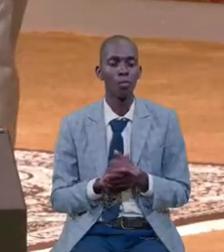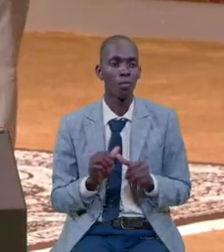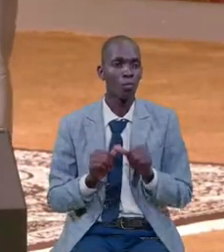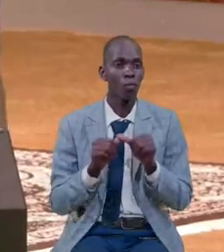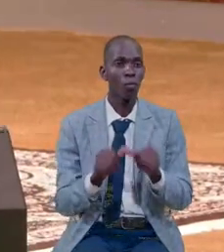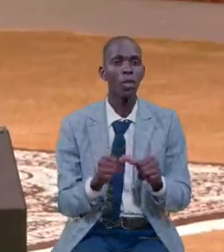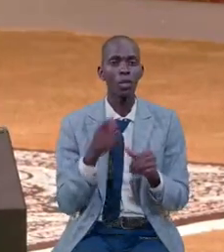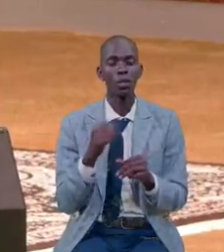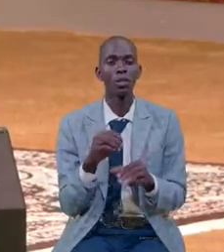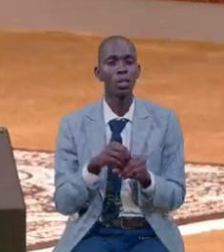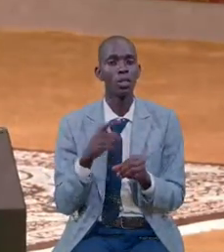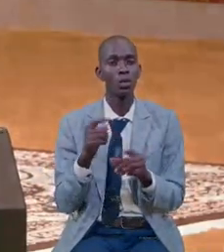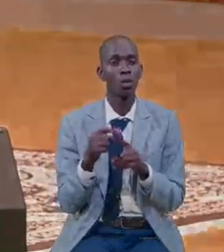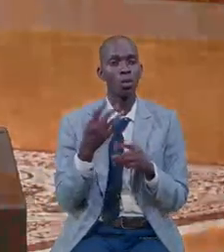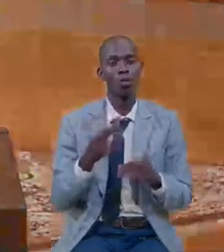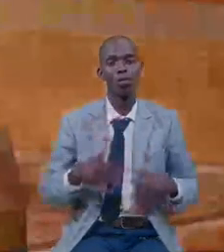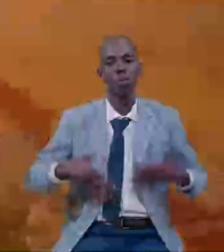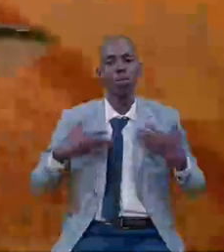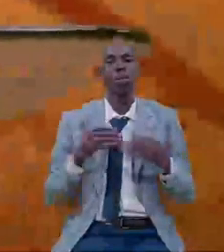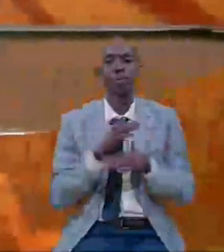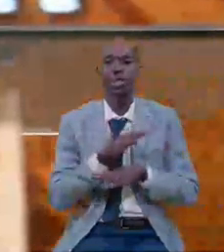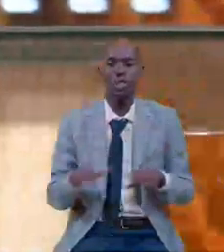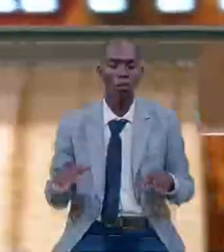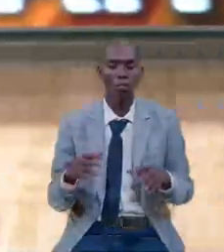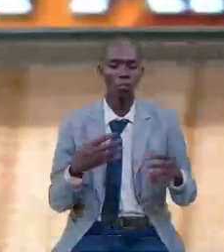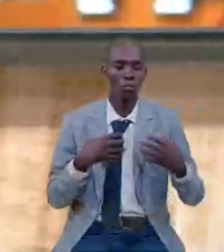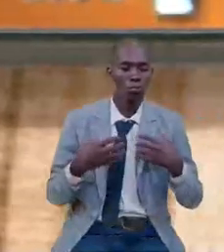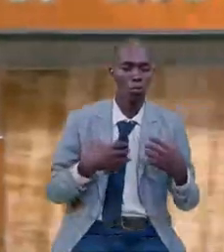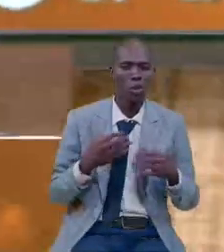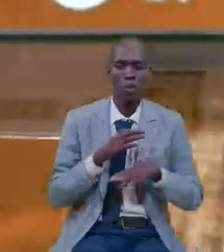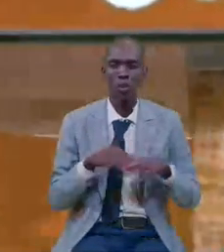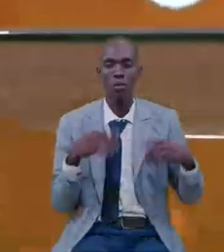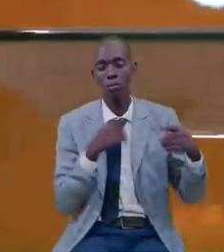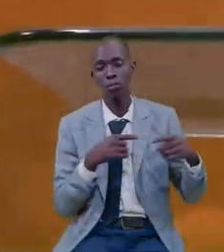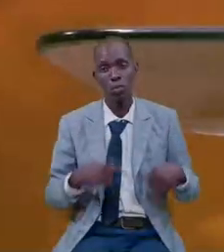de vie, faut pas murmurer, faut pas vous plaindre.